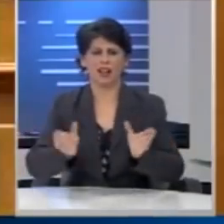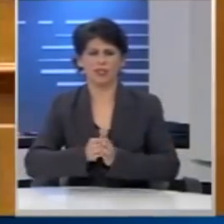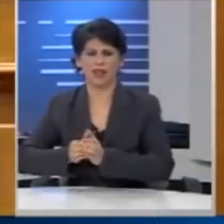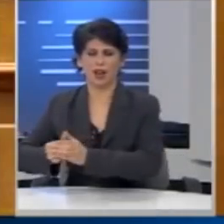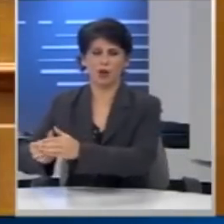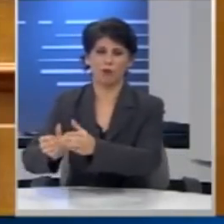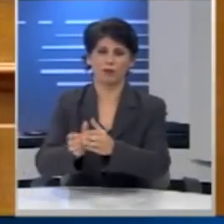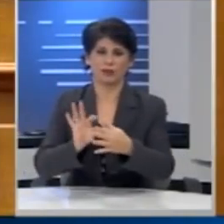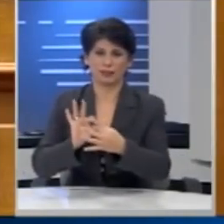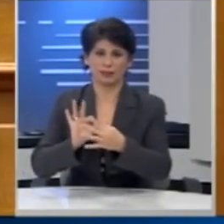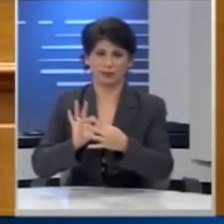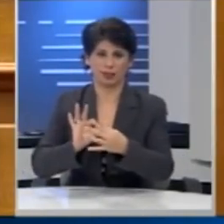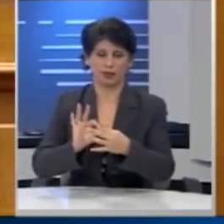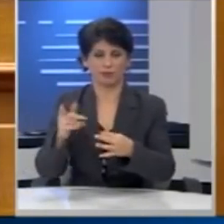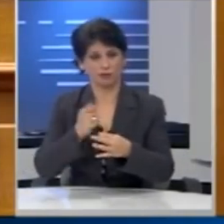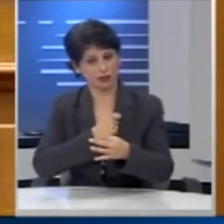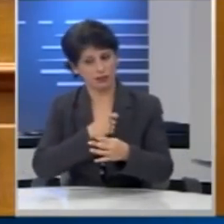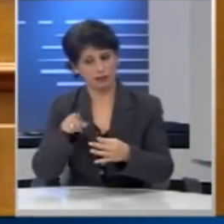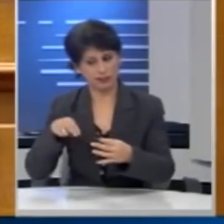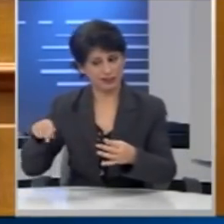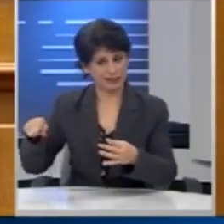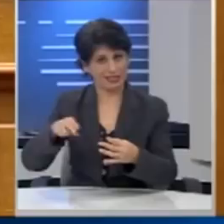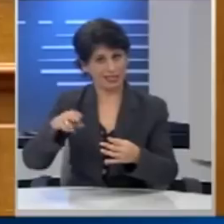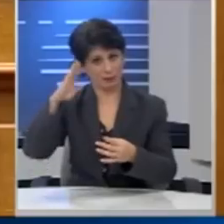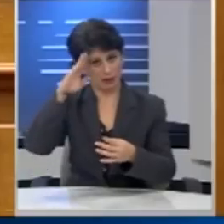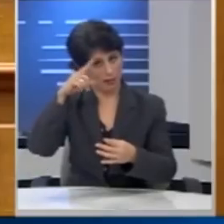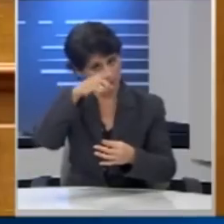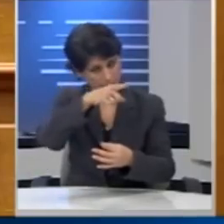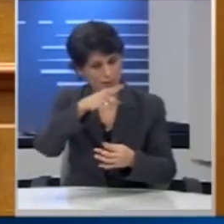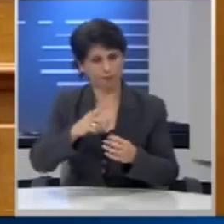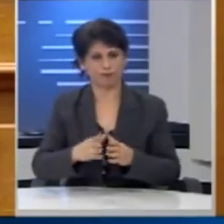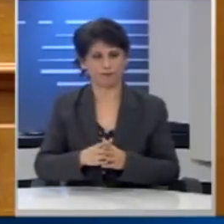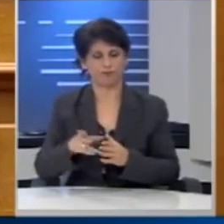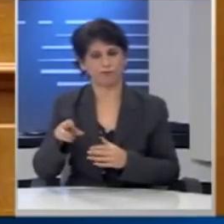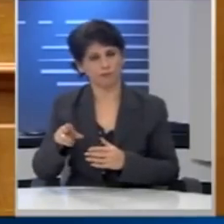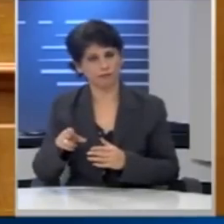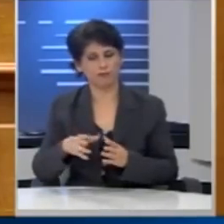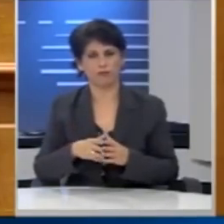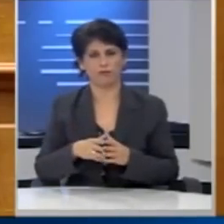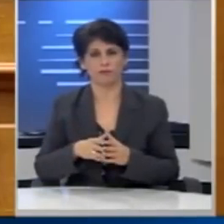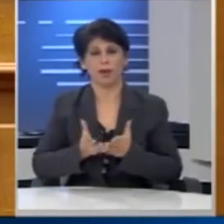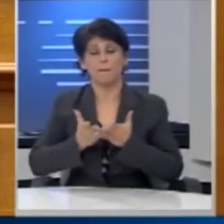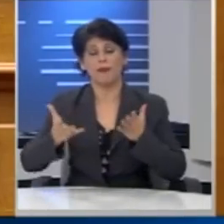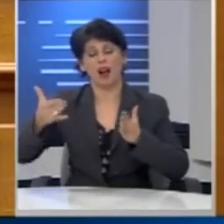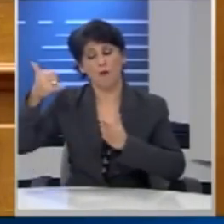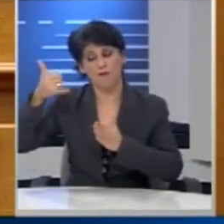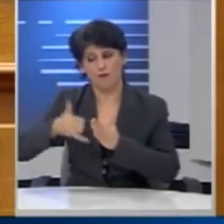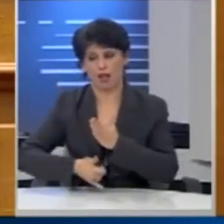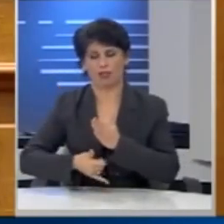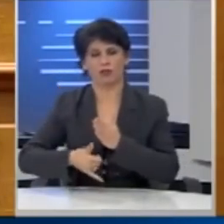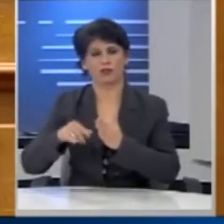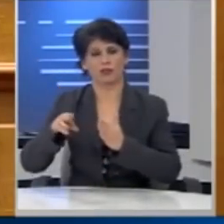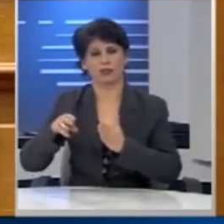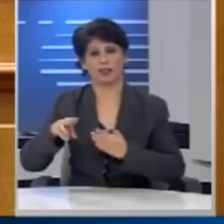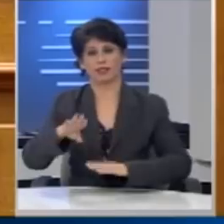διακομματική συμμαχία, η οποία θεωρεί την σχέση μας με τις Ηνωμένες Πολιτείες σχέση με μεγάλο βάθος,